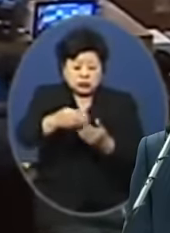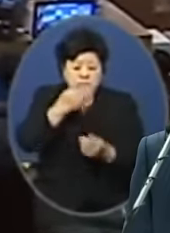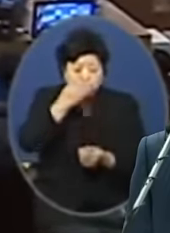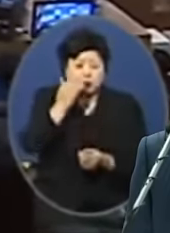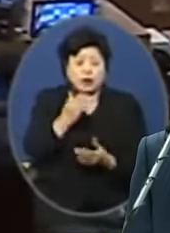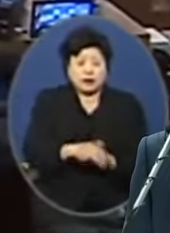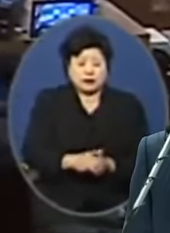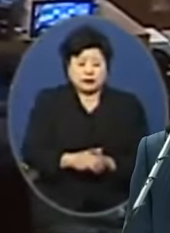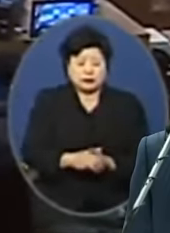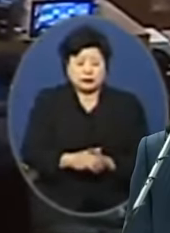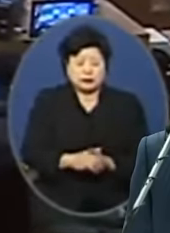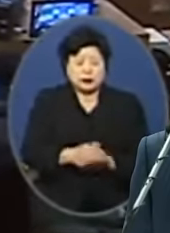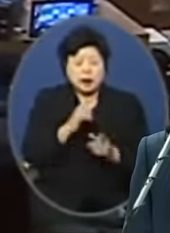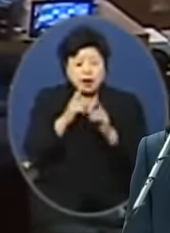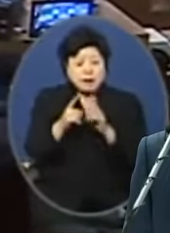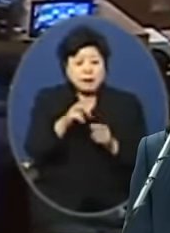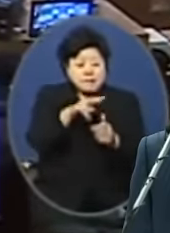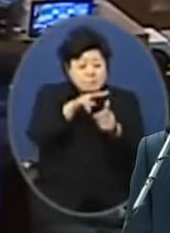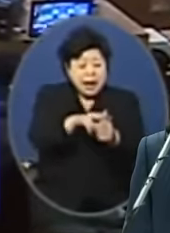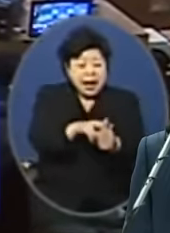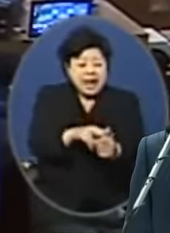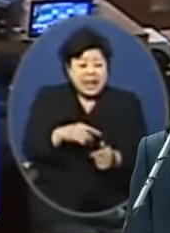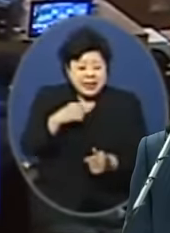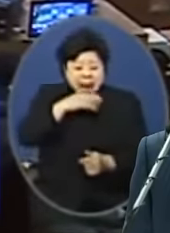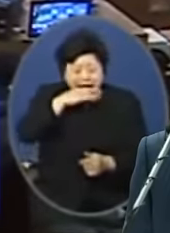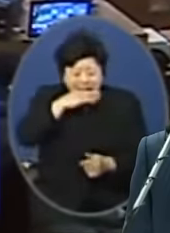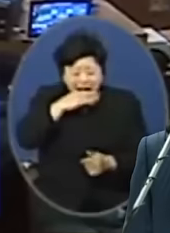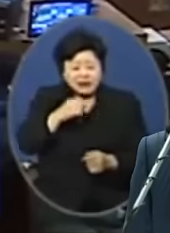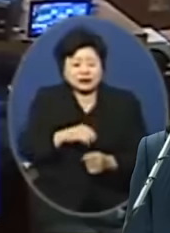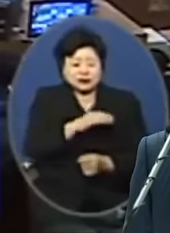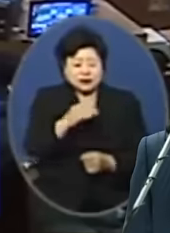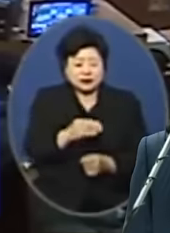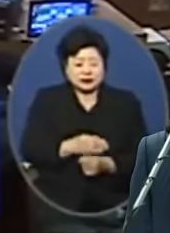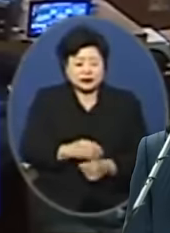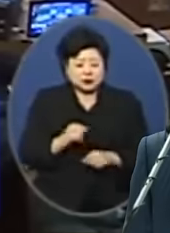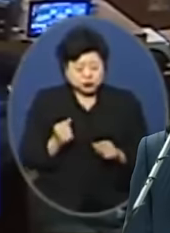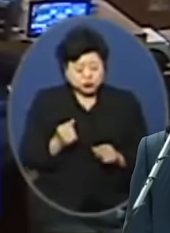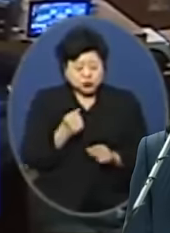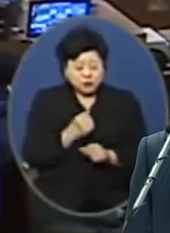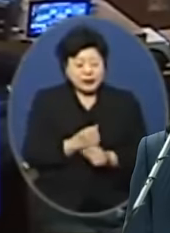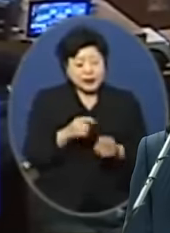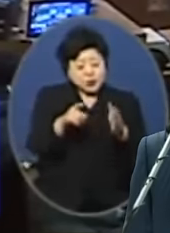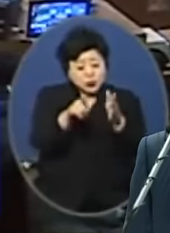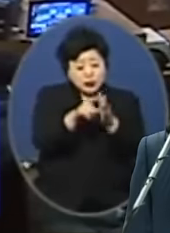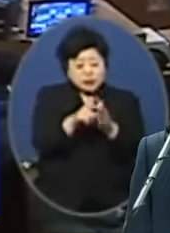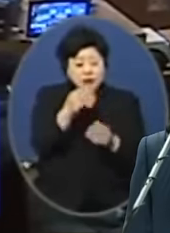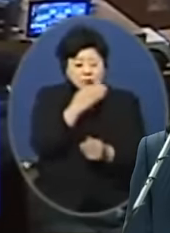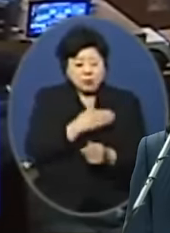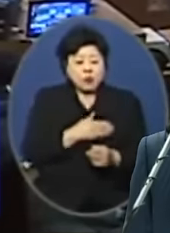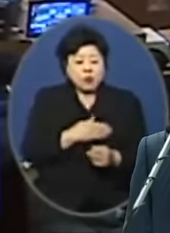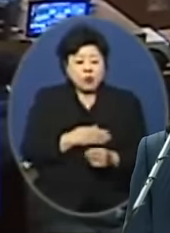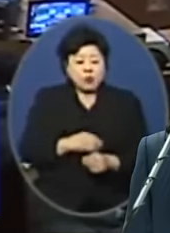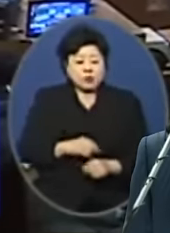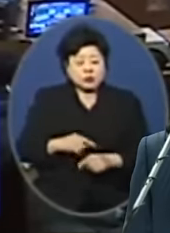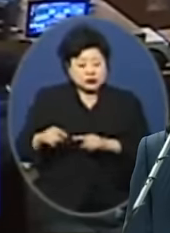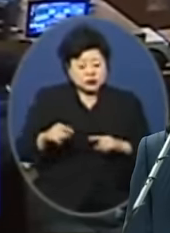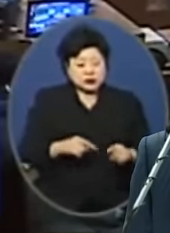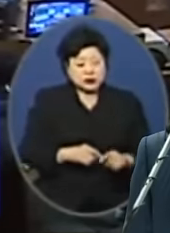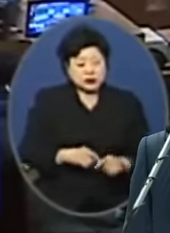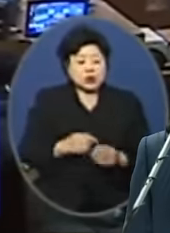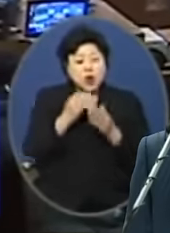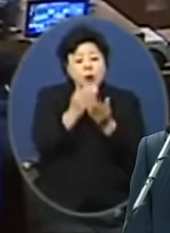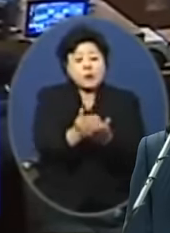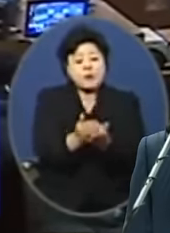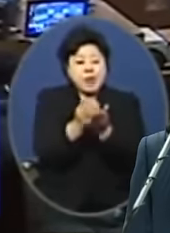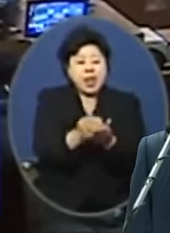것입니다. 우리가 말들의 입에 재갈을 물리는 것은 우리에게 순종하게 하려고 그 온 몸을 제어하는 것이라. 또 배를 보라